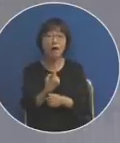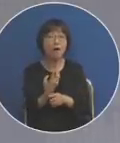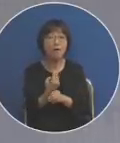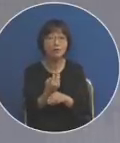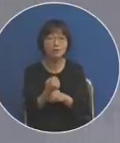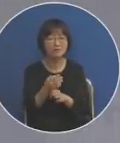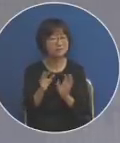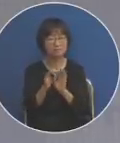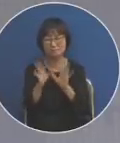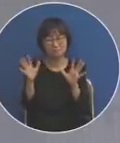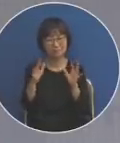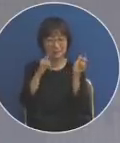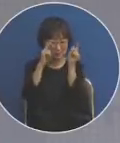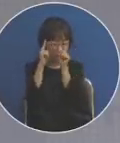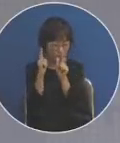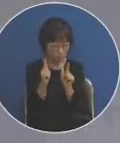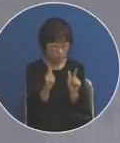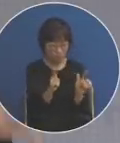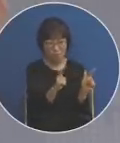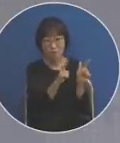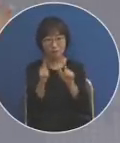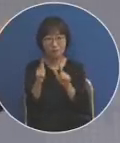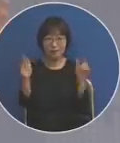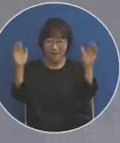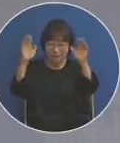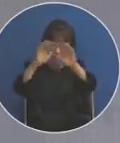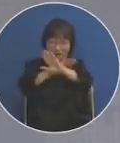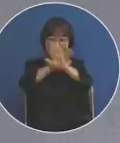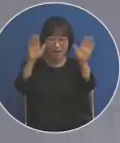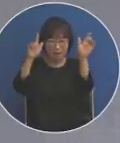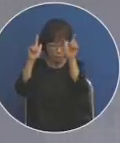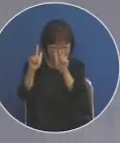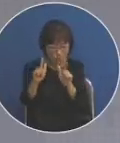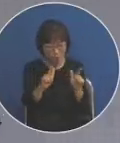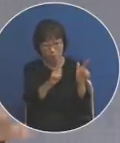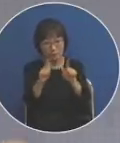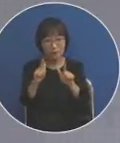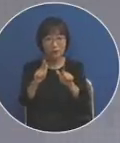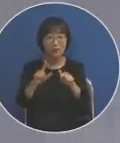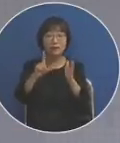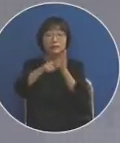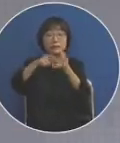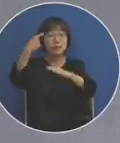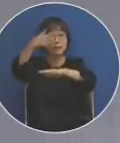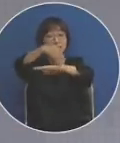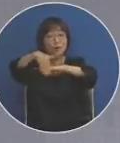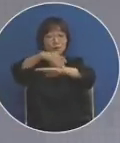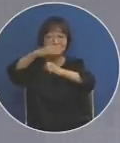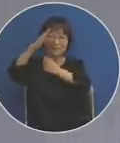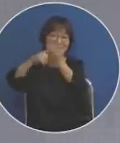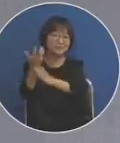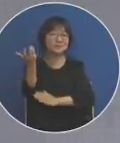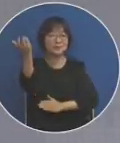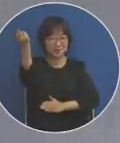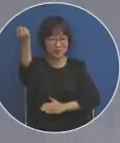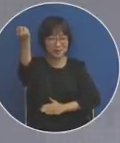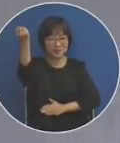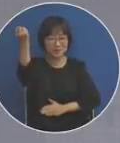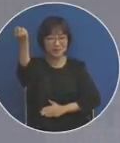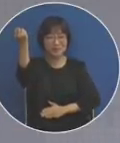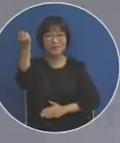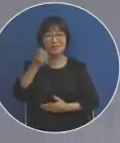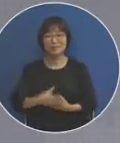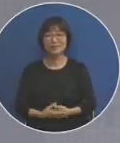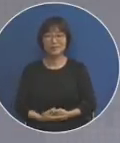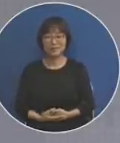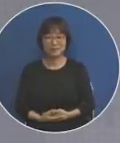It doesn't matter. 종일 종야입니다. It is all night all day. 시간표는 하나님 손에 있습니다. The time schedule is in God's hands. 이 축복을 받아야 진짜 축복인 거예요. No,